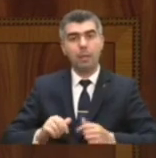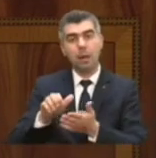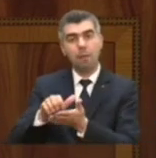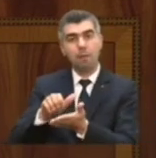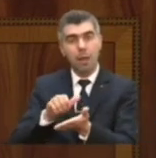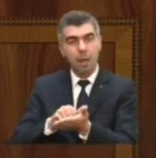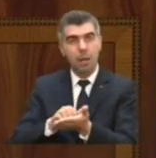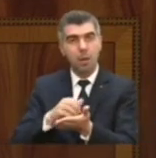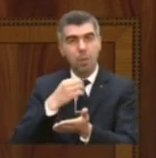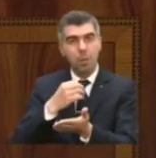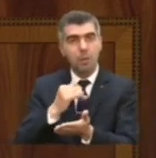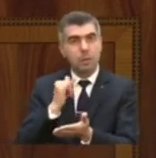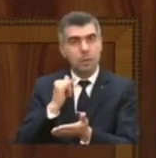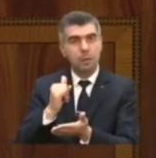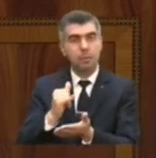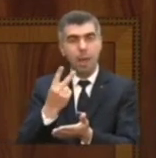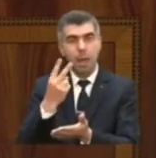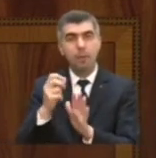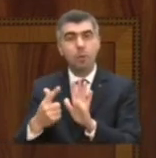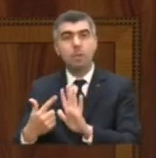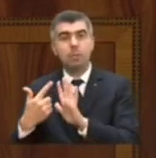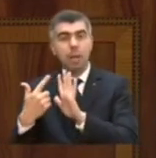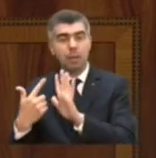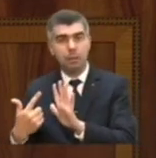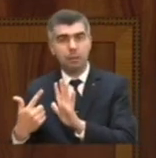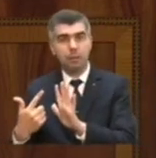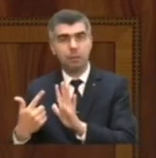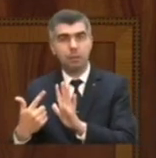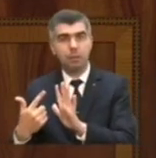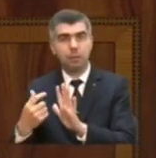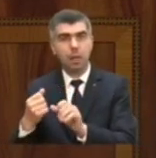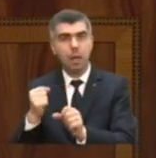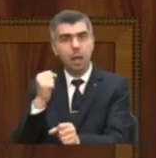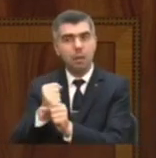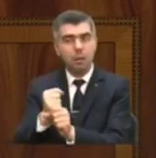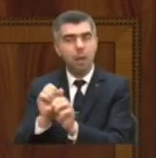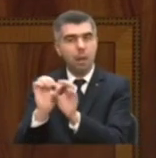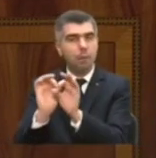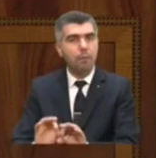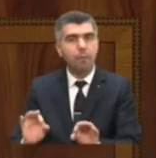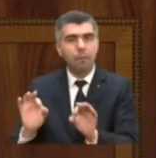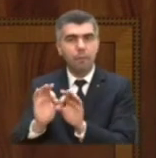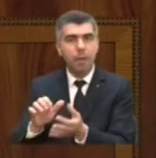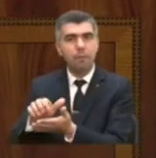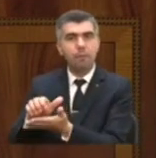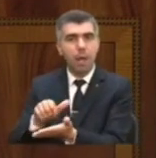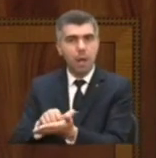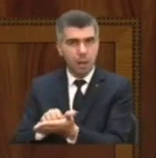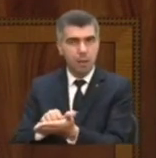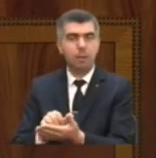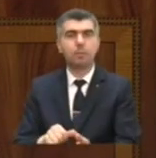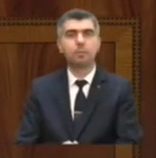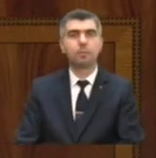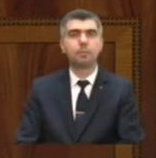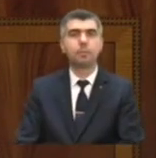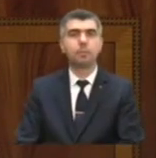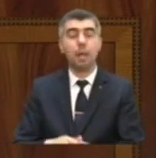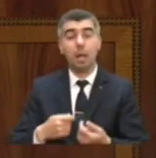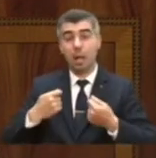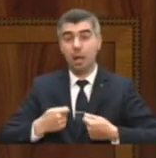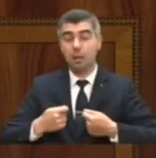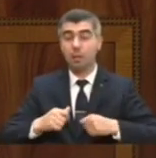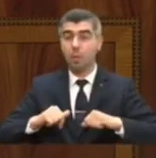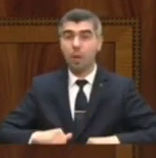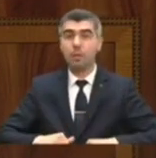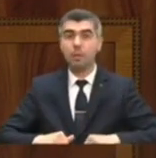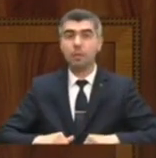الانتباه ديالو، قلنا لهم 2017 القطاع ديالكم ما دار والو مع الفلاحين. الفلاح ما يمكنش سيد الوزير سيد الرئيس نقولوا له